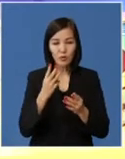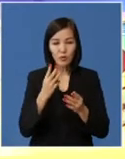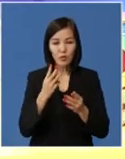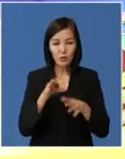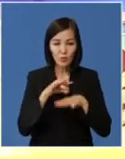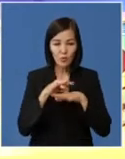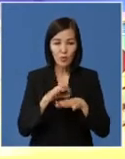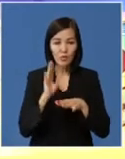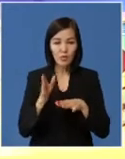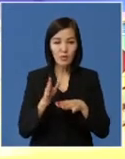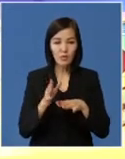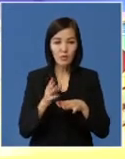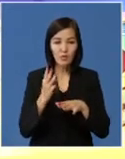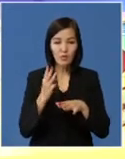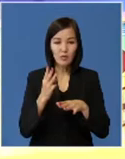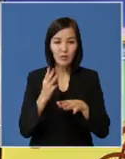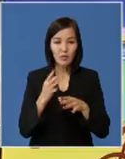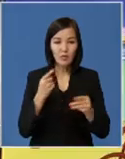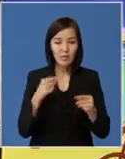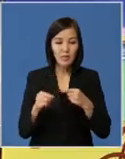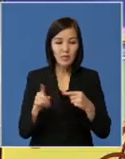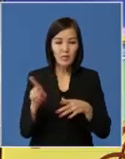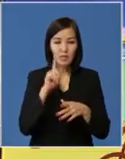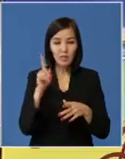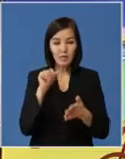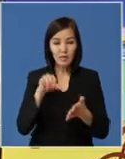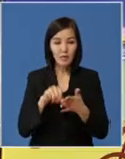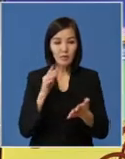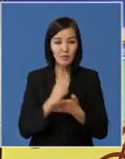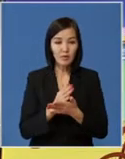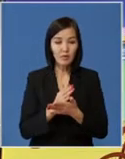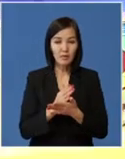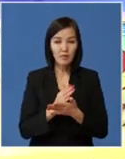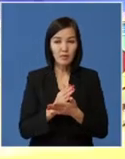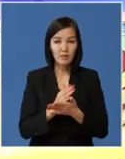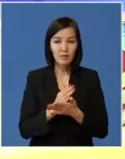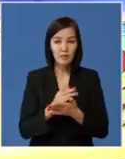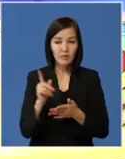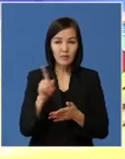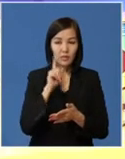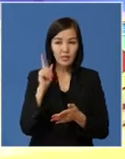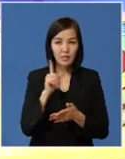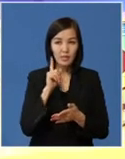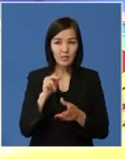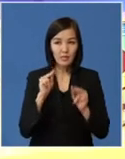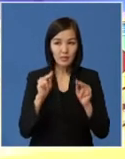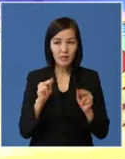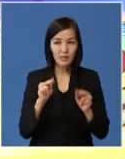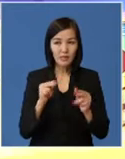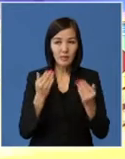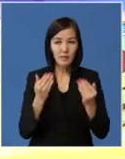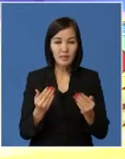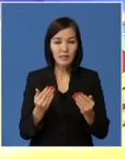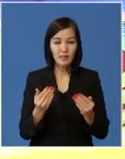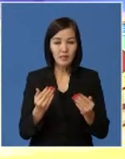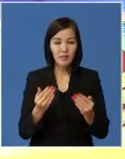өтеді, бірақ та биылғы жарыстың ерекшелігі тек қана жастар қатысып жатыр. Жастар шындап келгенде қазір өздерінің